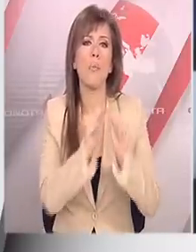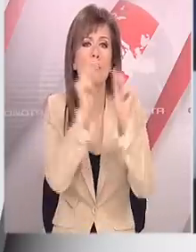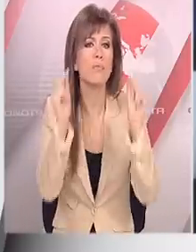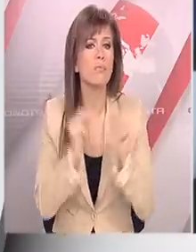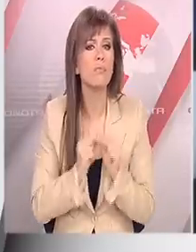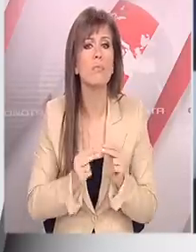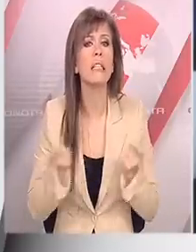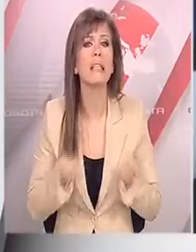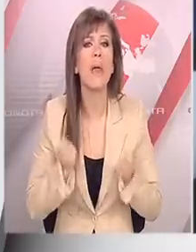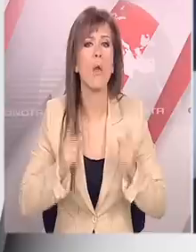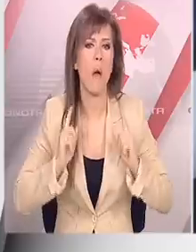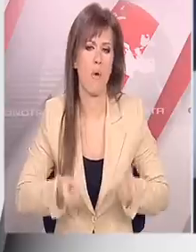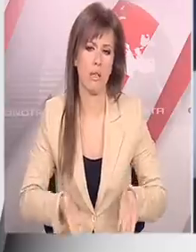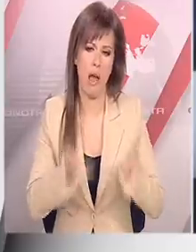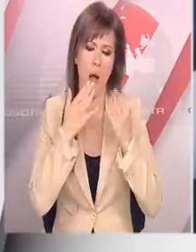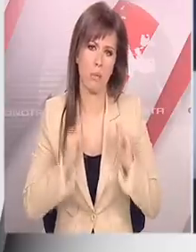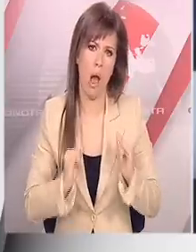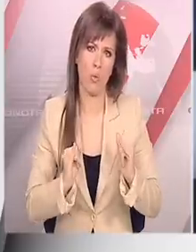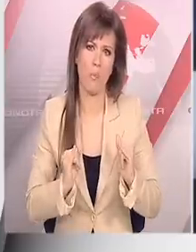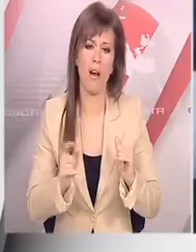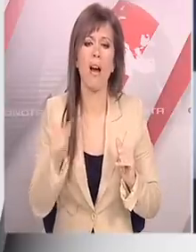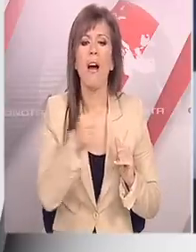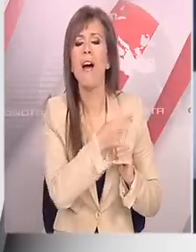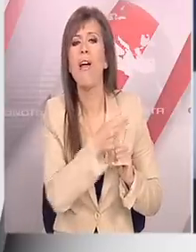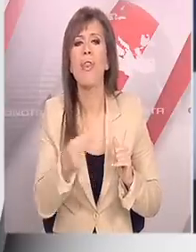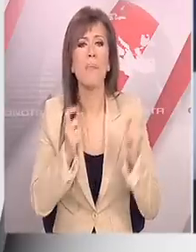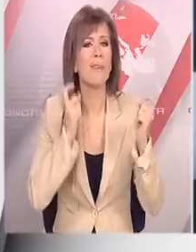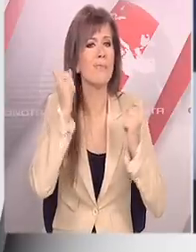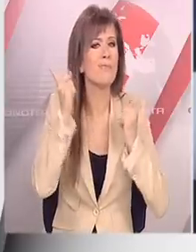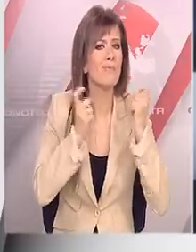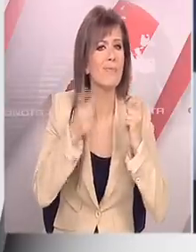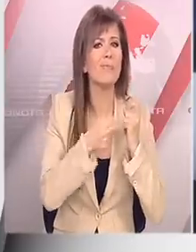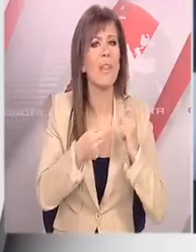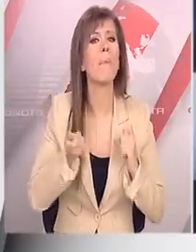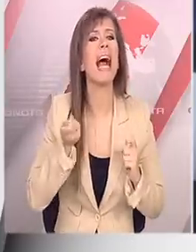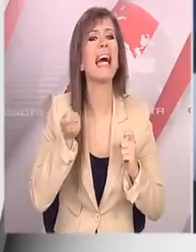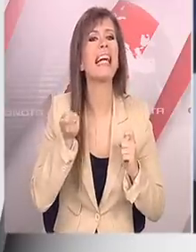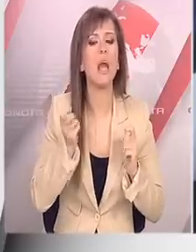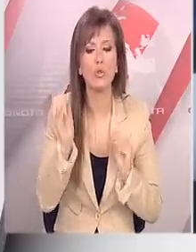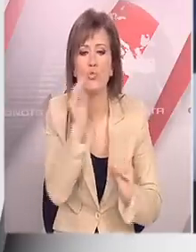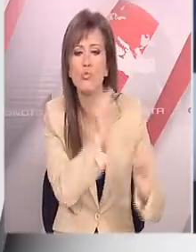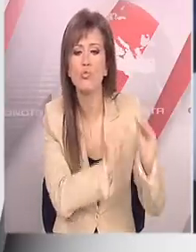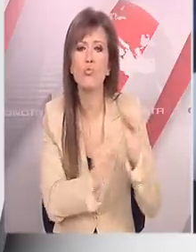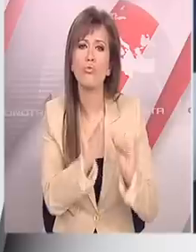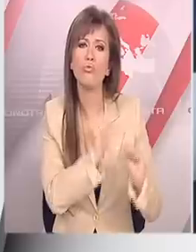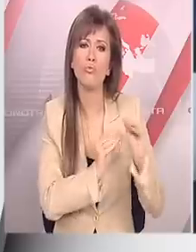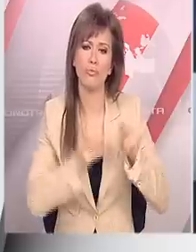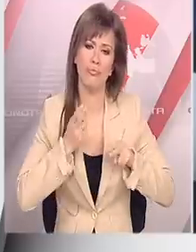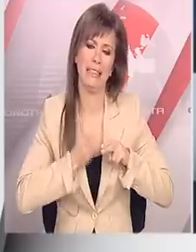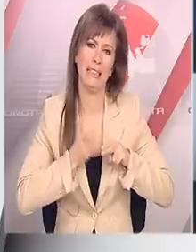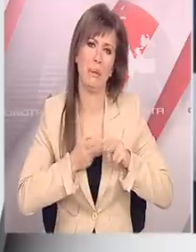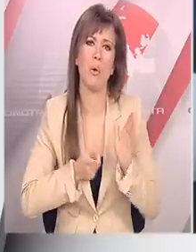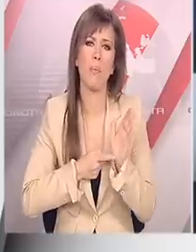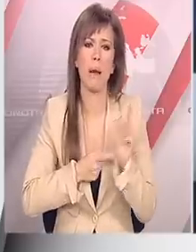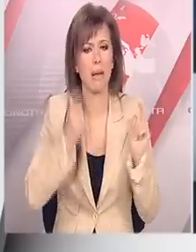yet. As for the thought of a conference on debt restructuring, you must realize that this conference